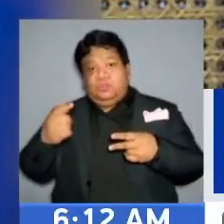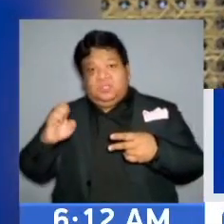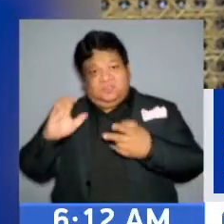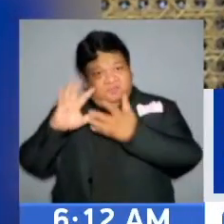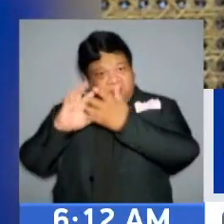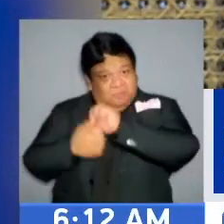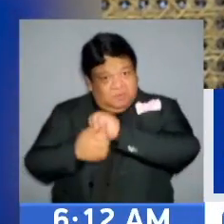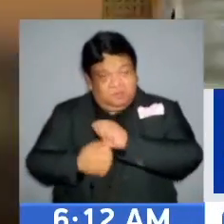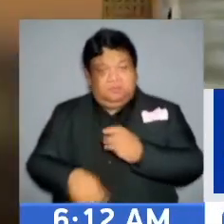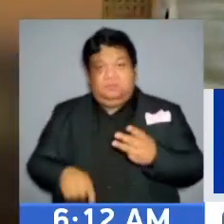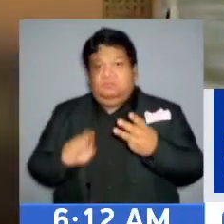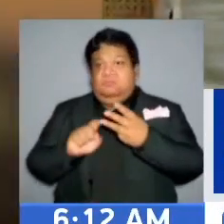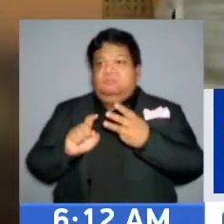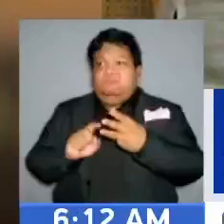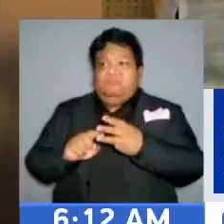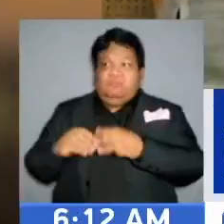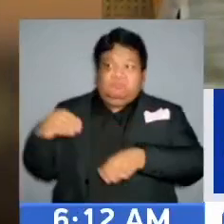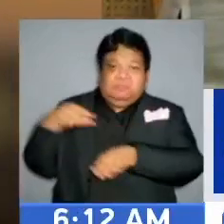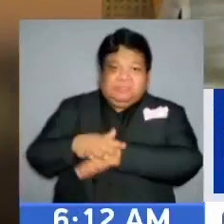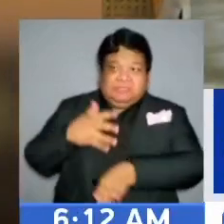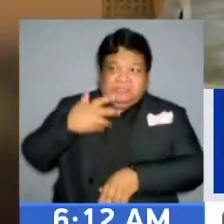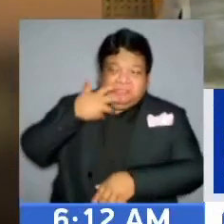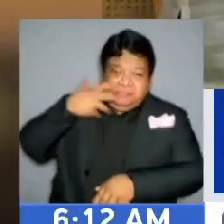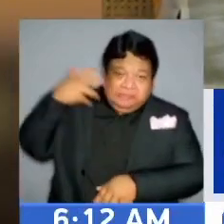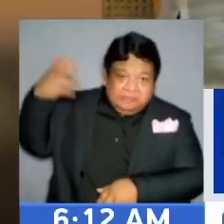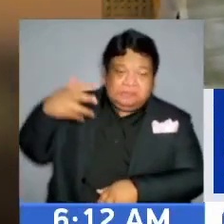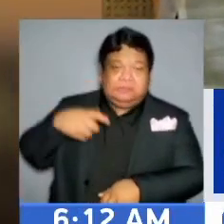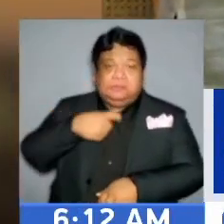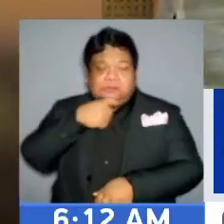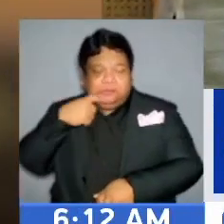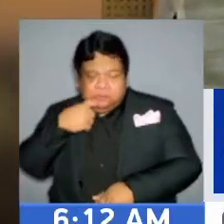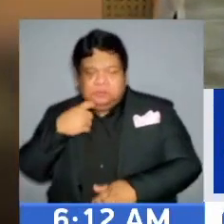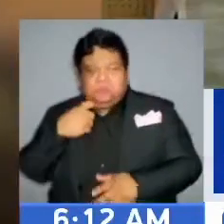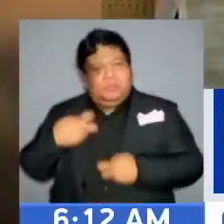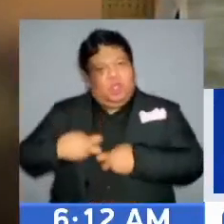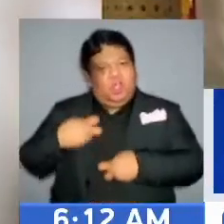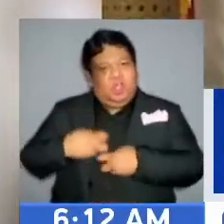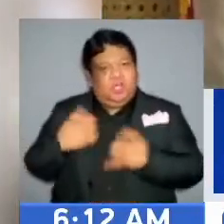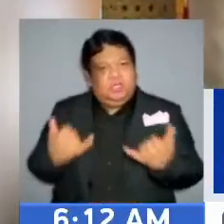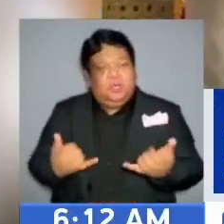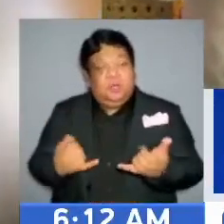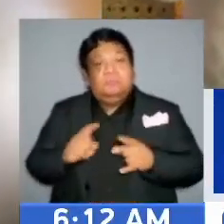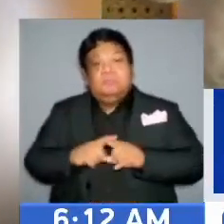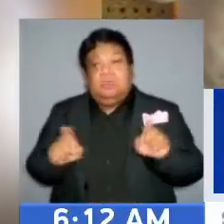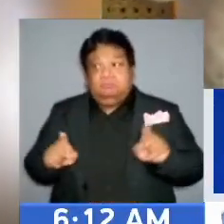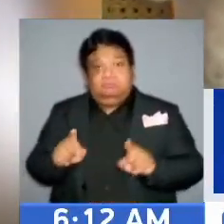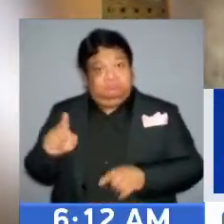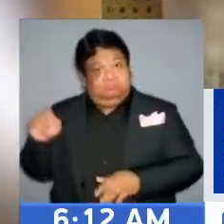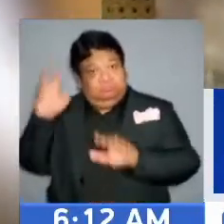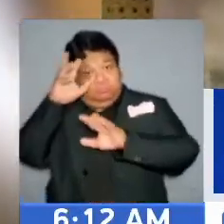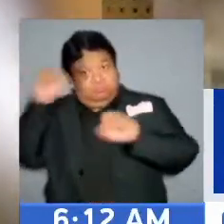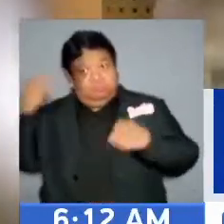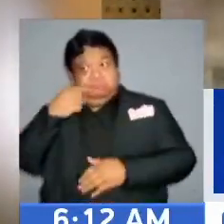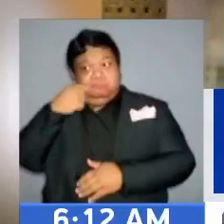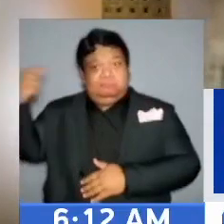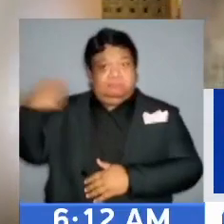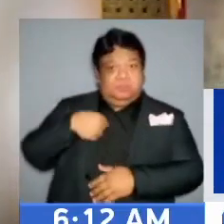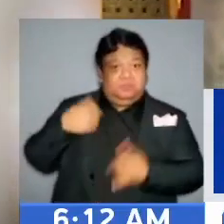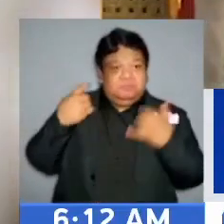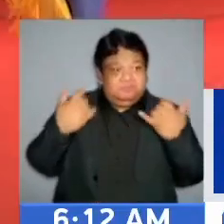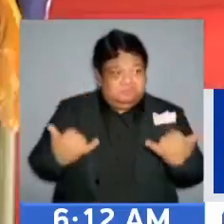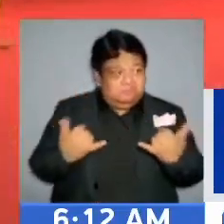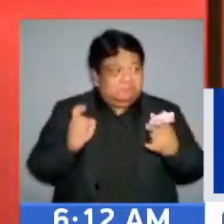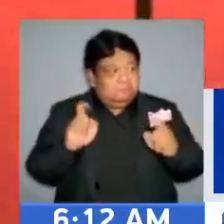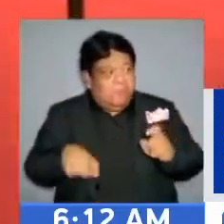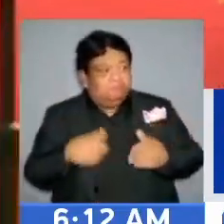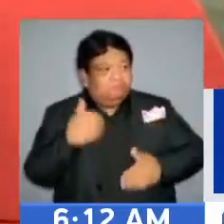ni Pangulong Bongbong Marcos na palakasin ang produksyon sa lahat ng sektor ng agrikultura. Bubuo rin daw siya ng intelligence group para